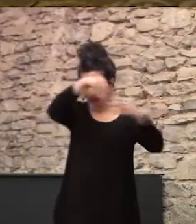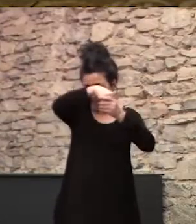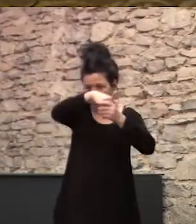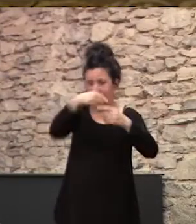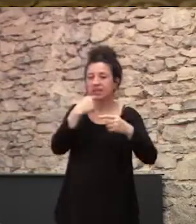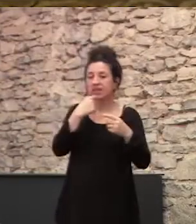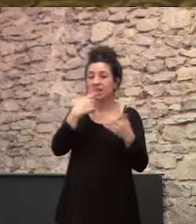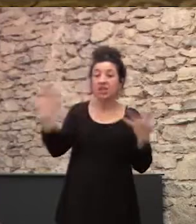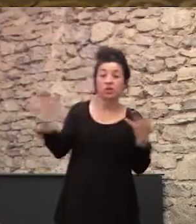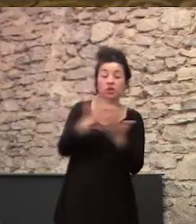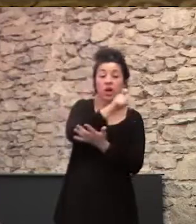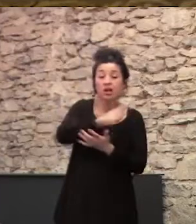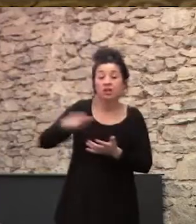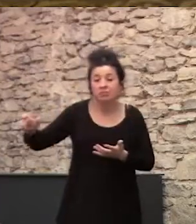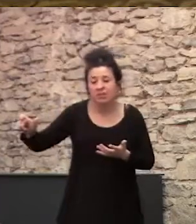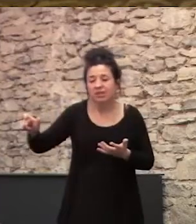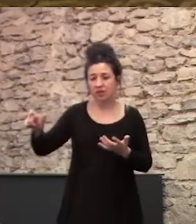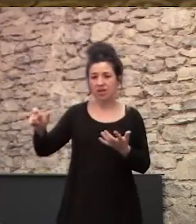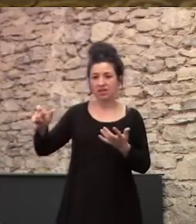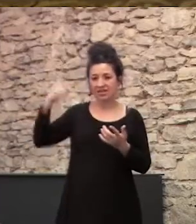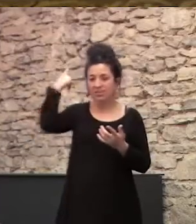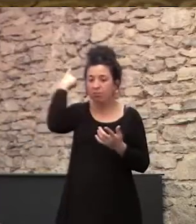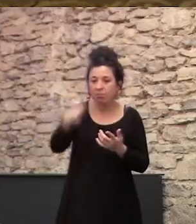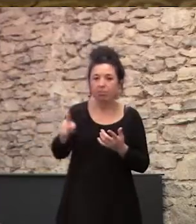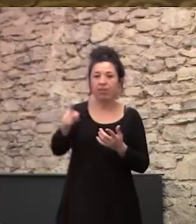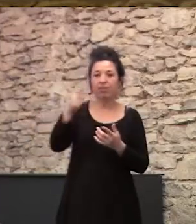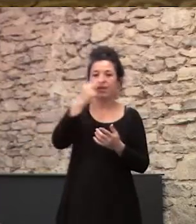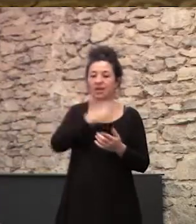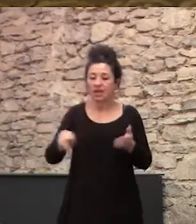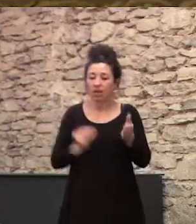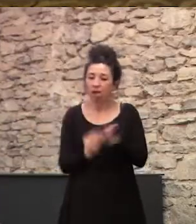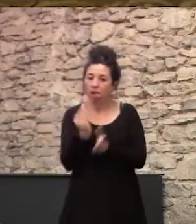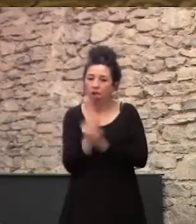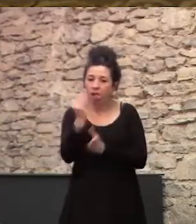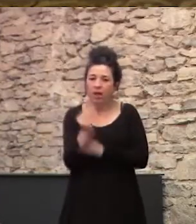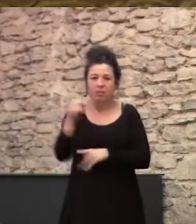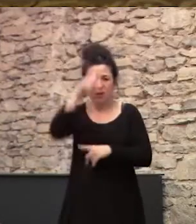daki umeak egiten, baina inork ez daki aitak egiten.